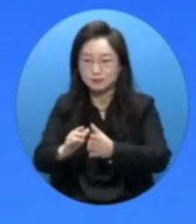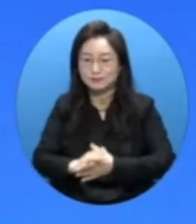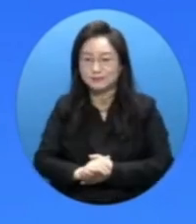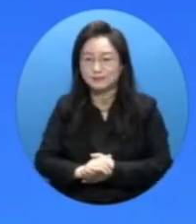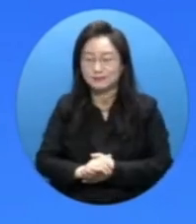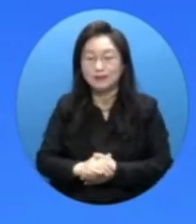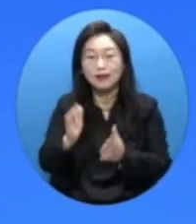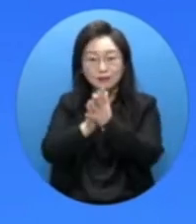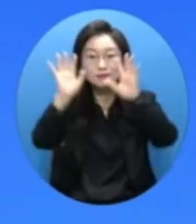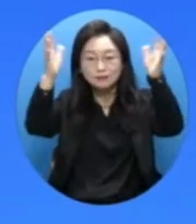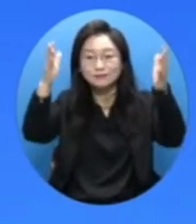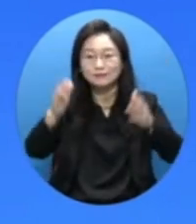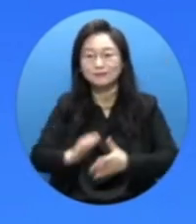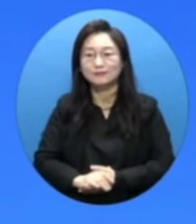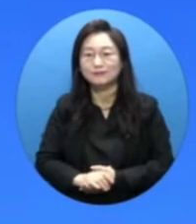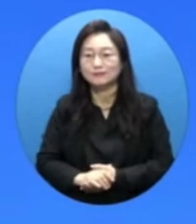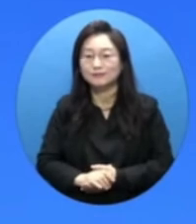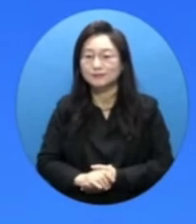할렐루야